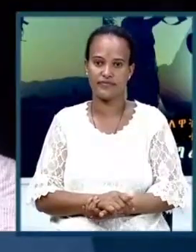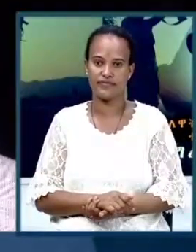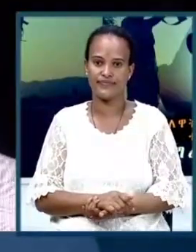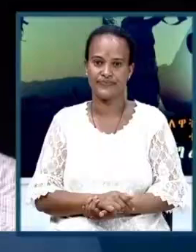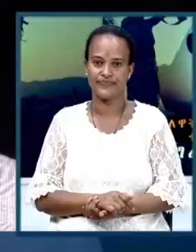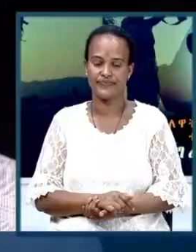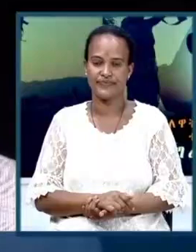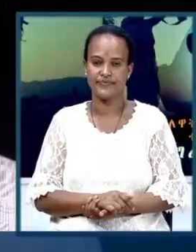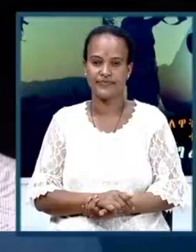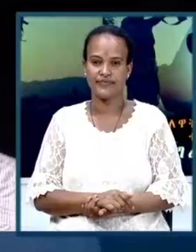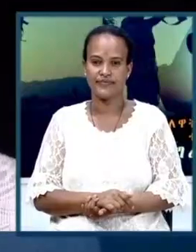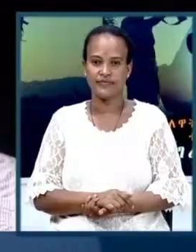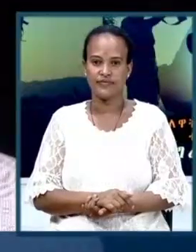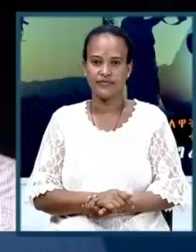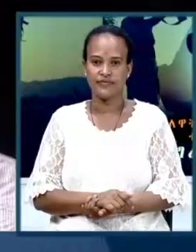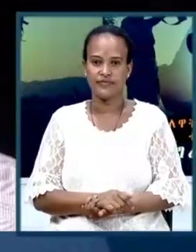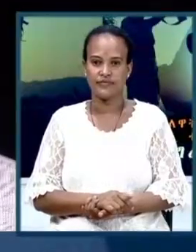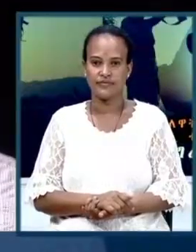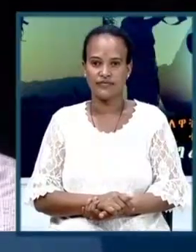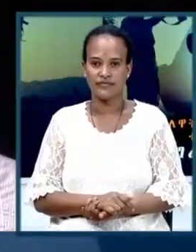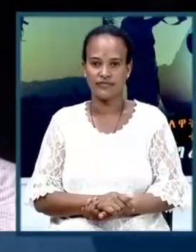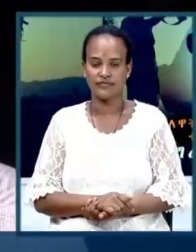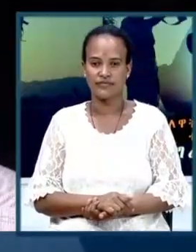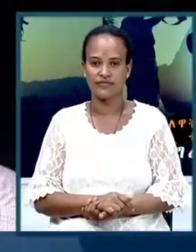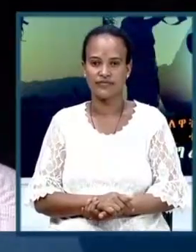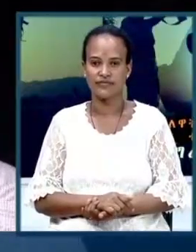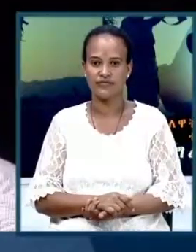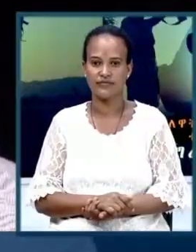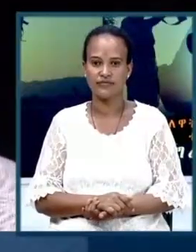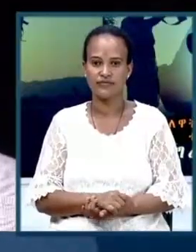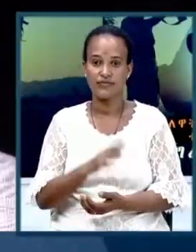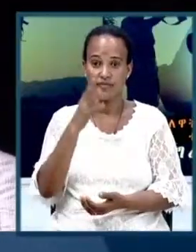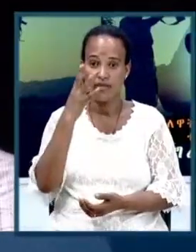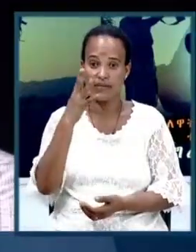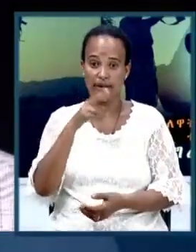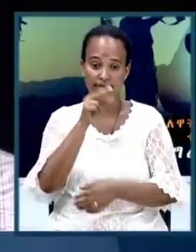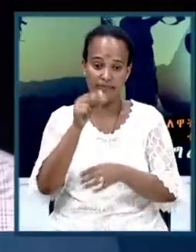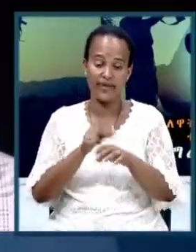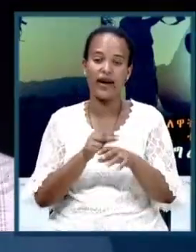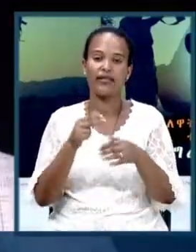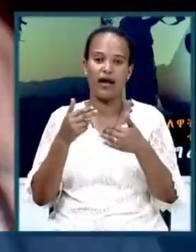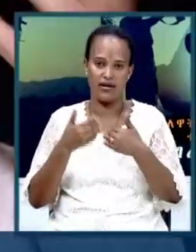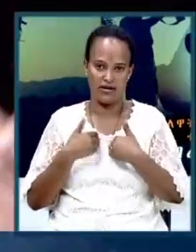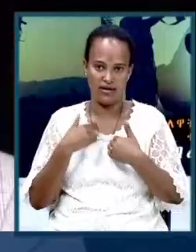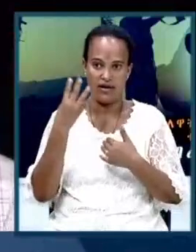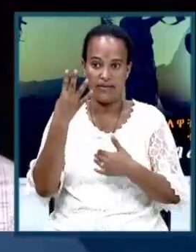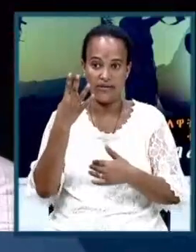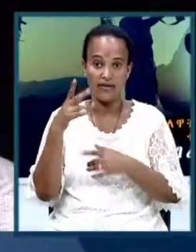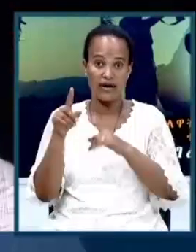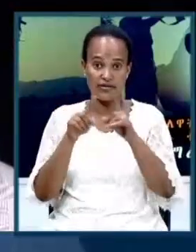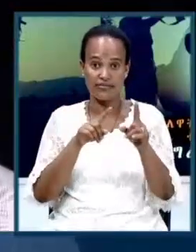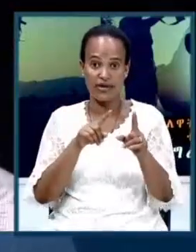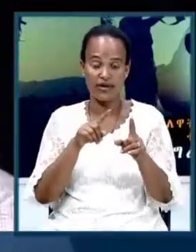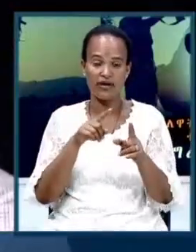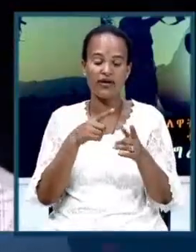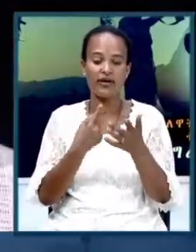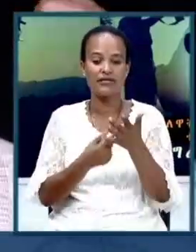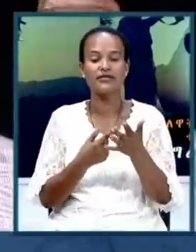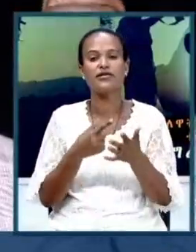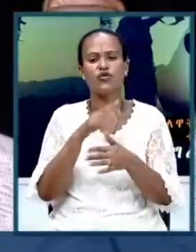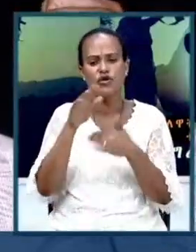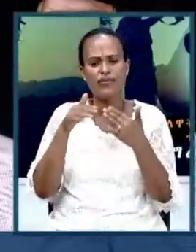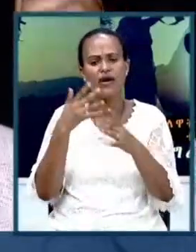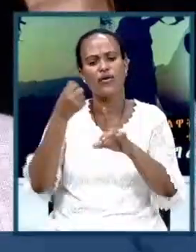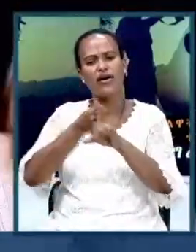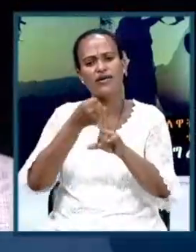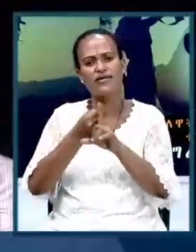ሓት ጋዲ ሓዱል ተካያይ ግሕሉ ሓዱል ተካያይ ኣርባዕተ ብሄራት ኣለና ኣርባዕቲና ድማ ናይ ቀጸልቲ ኩሎ መድያዊ